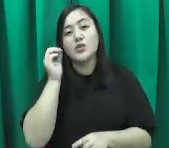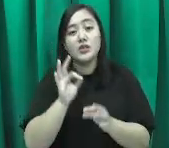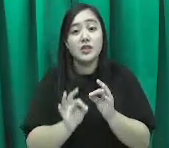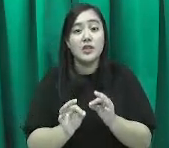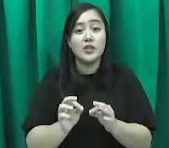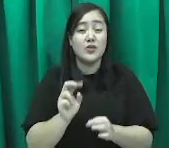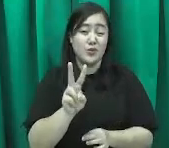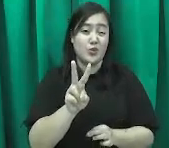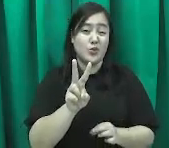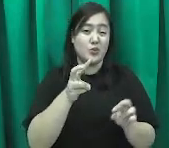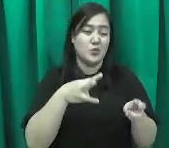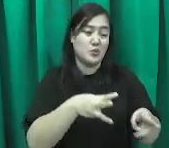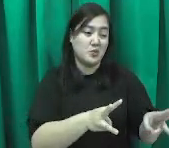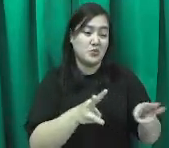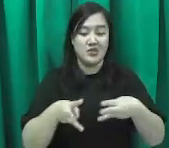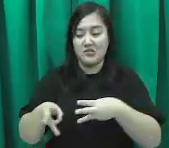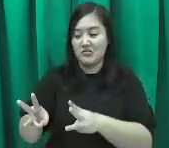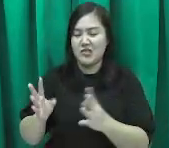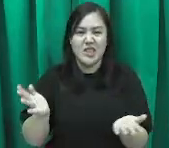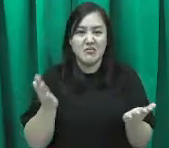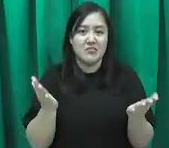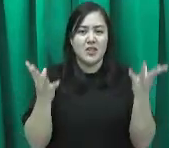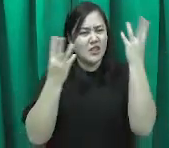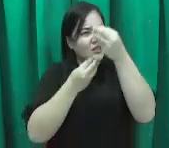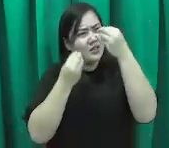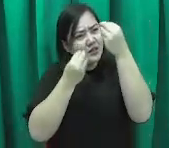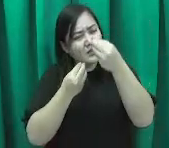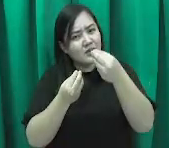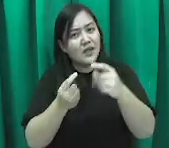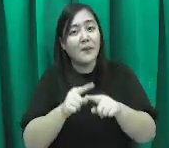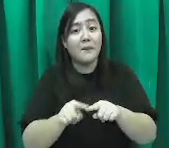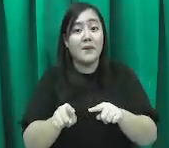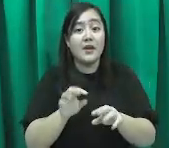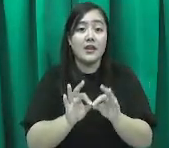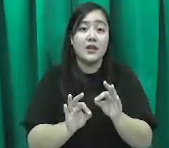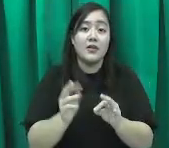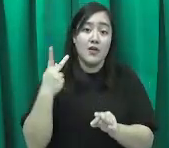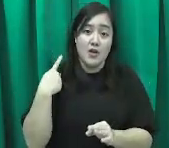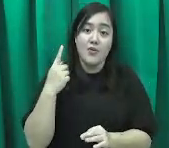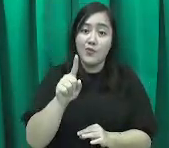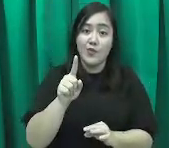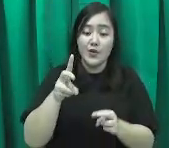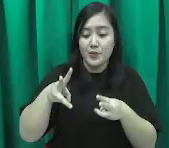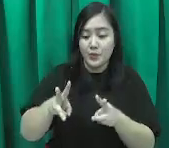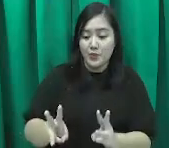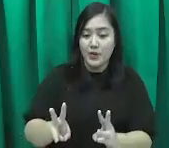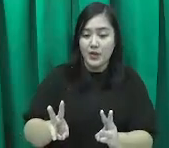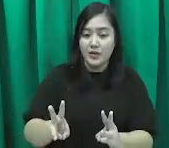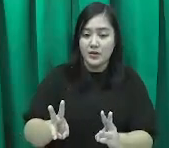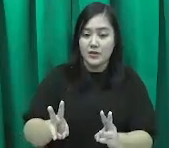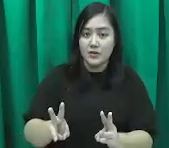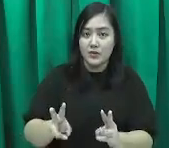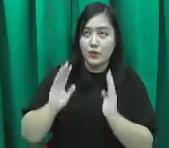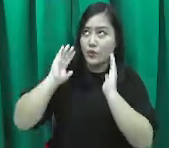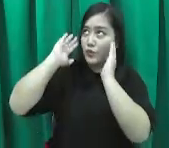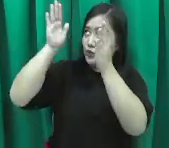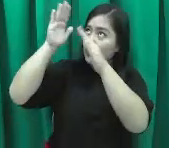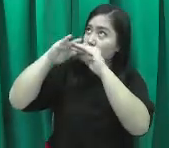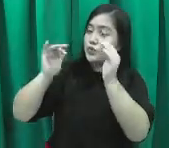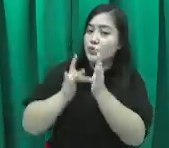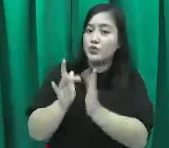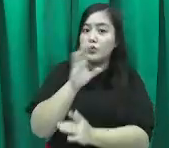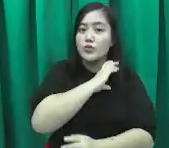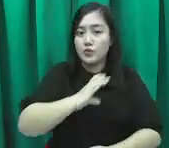only one way through the Lord Jesus Christ, looking unto Jesus, ay napakagaan yung buhay mo. Isa lang. Isa lang yung direction mo. Isa